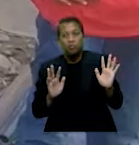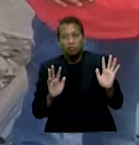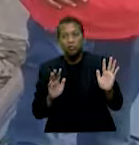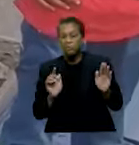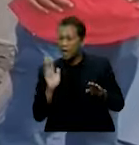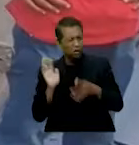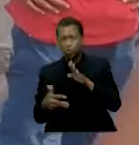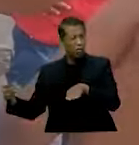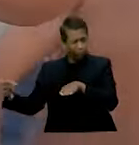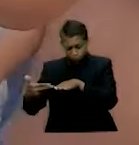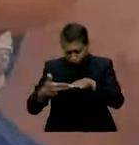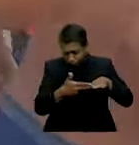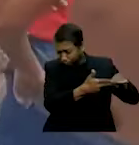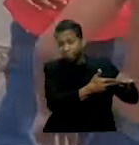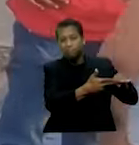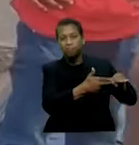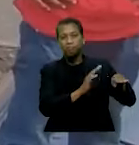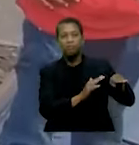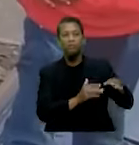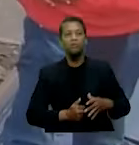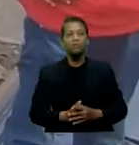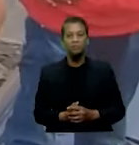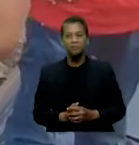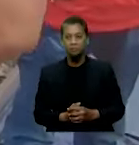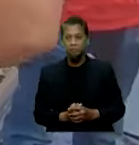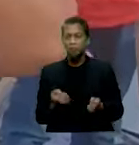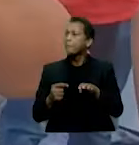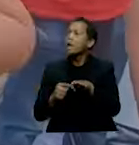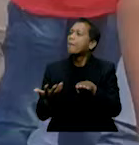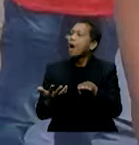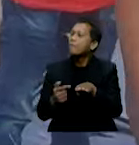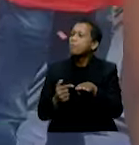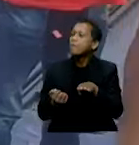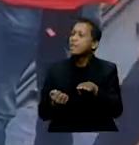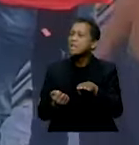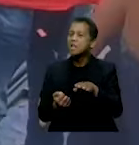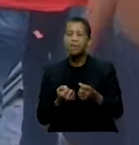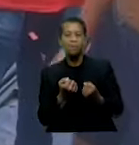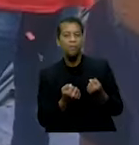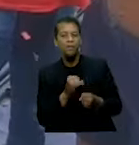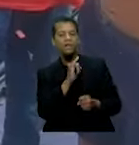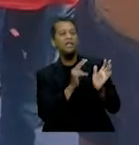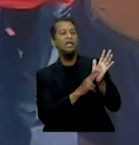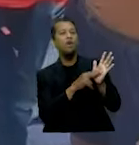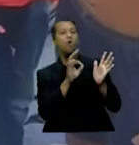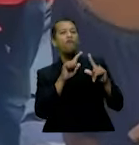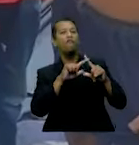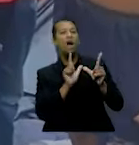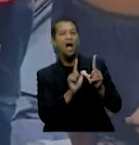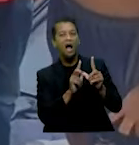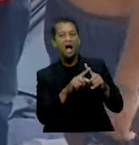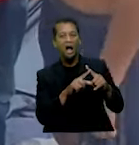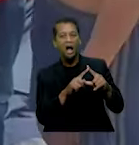Oh, udah sampai ujung. Mobil apa tadi, Bu? Innova. Innova. Penumpangnya banyak?